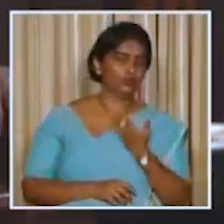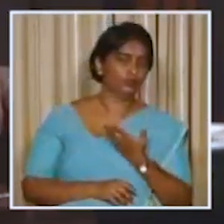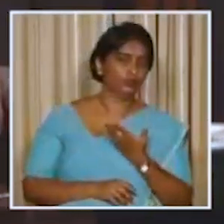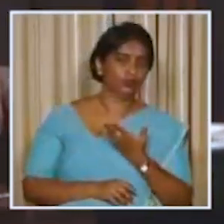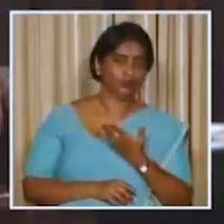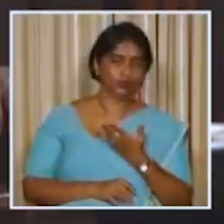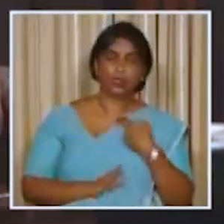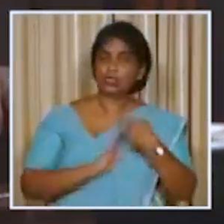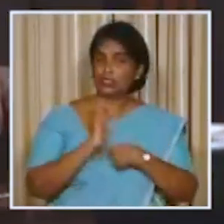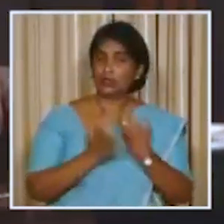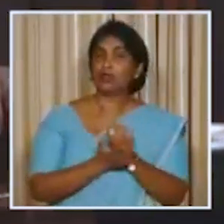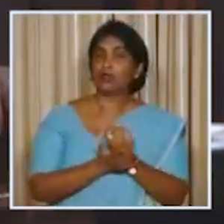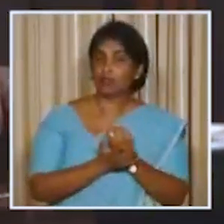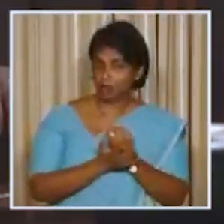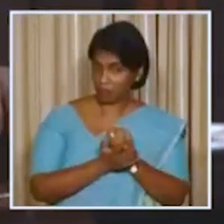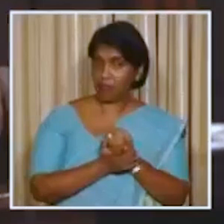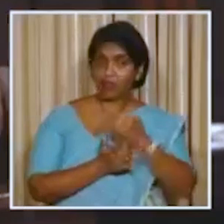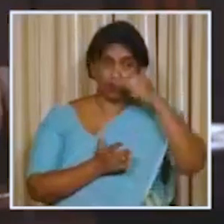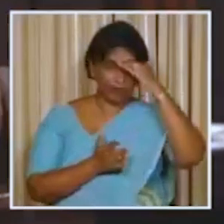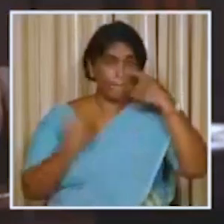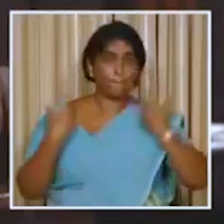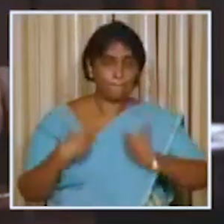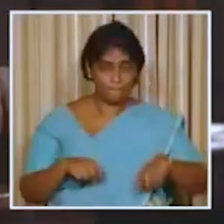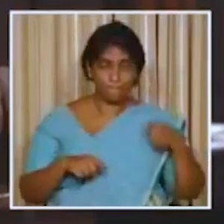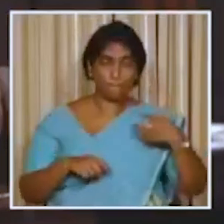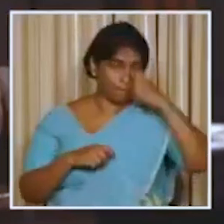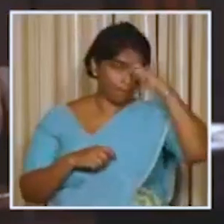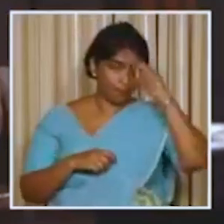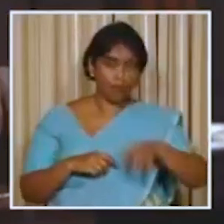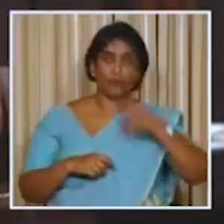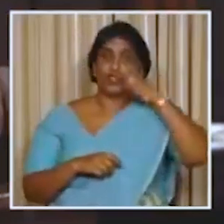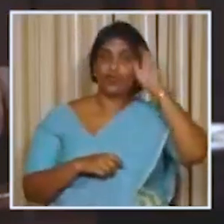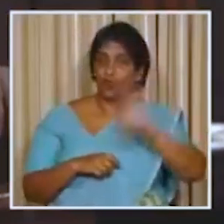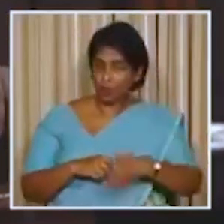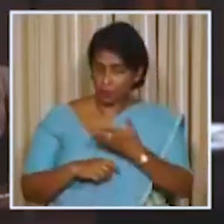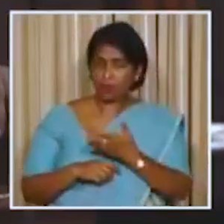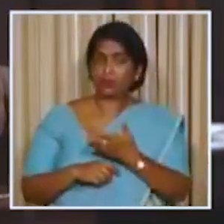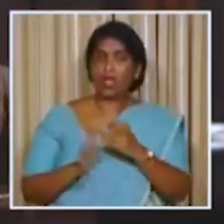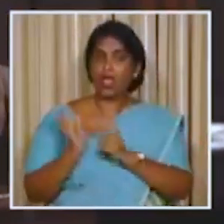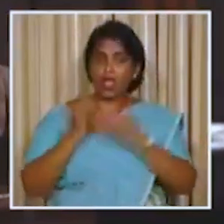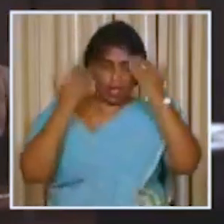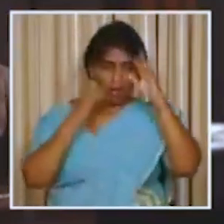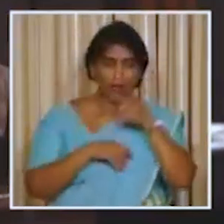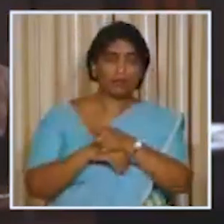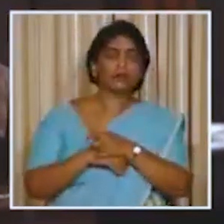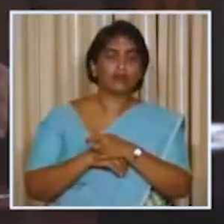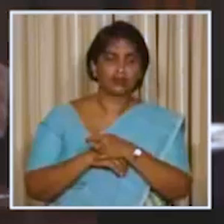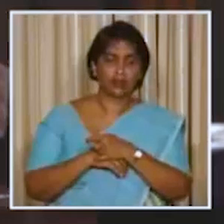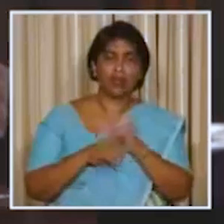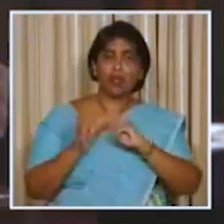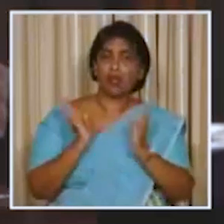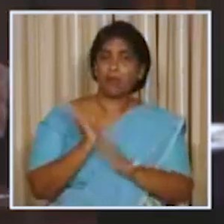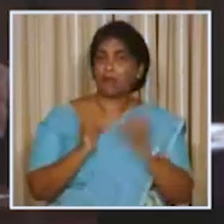கட்சியினுடைய தலைவர் மஹிந்த ராஜபக்சே அவருடைய மகன் நாமல் ராஜபக்சே அவர்கள் அம்பாறைக்கு வந்து சொன்னார் தங்களுடைய ஆட்சி வந்தால் இது ஒரு இரவுக்குள்